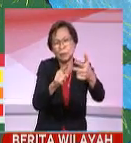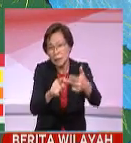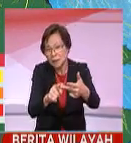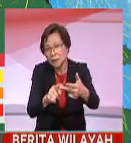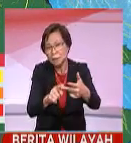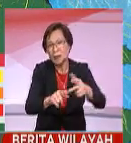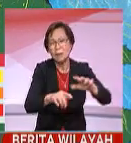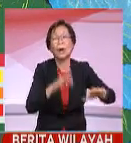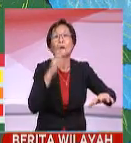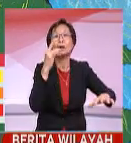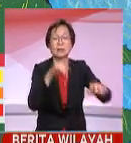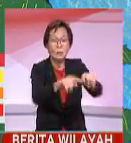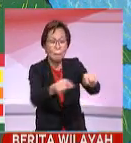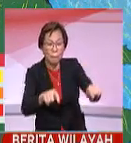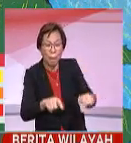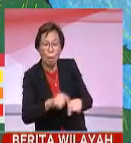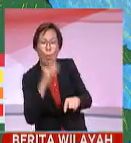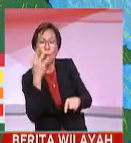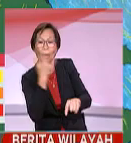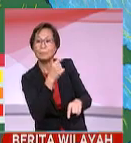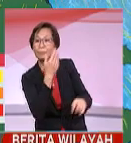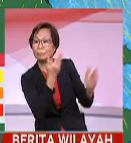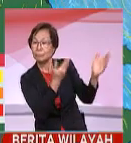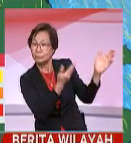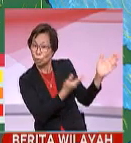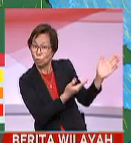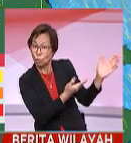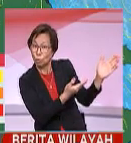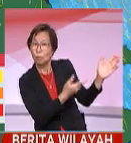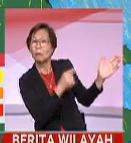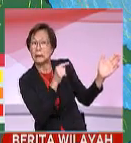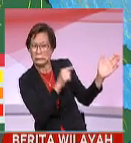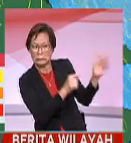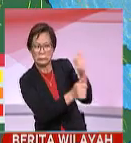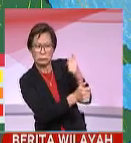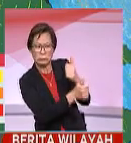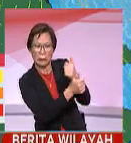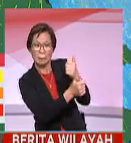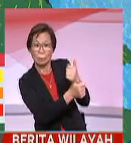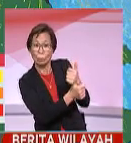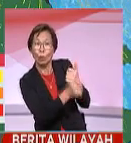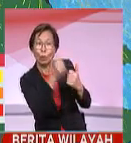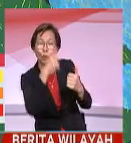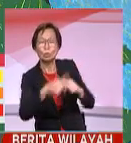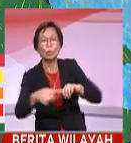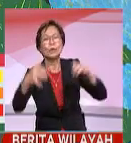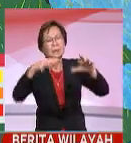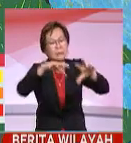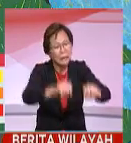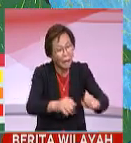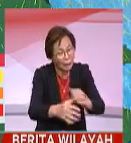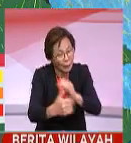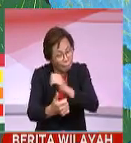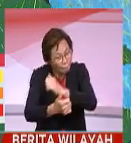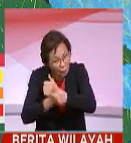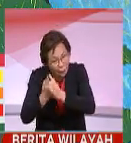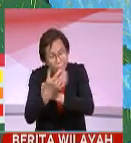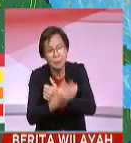di kawasan-kawasan yang berwarna berkenaan, yang mana keadaan ini adalah amat berbahaya untuk aktiviti menangkap